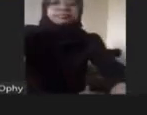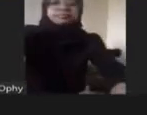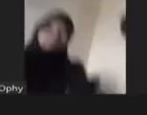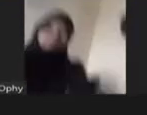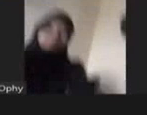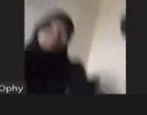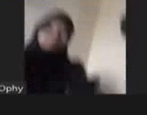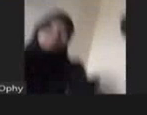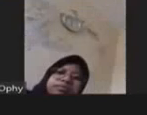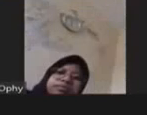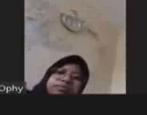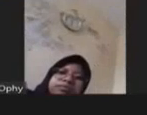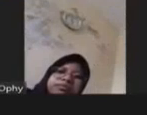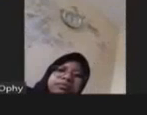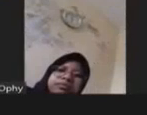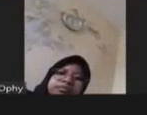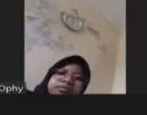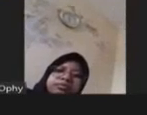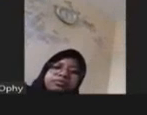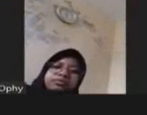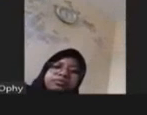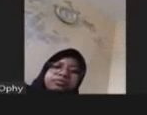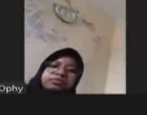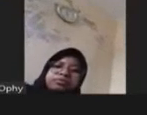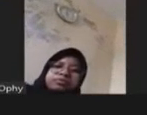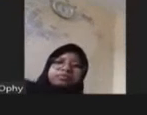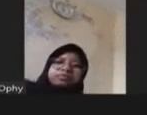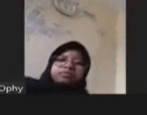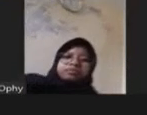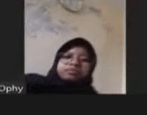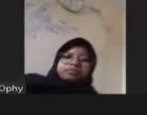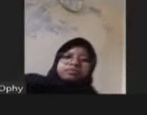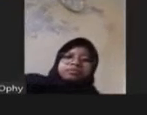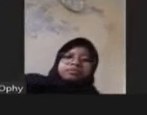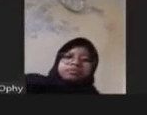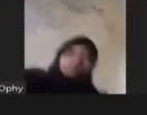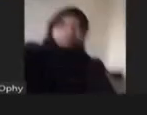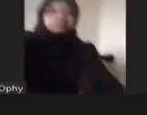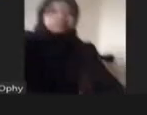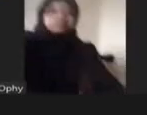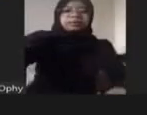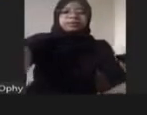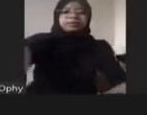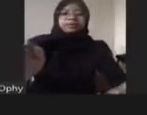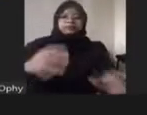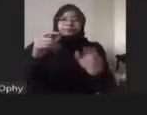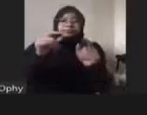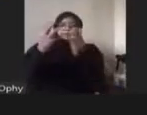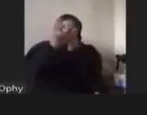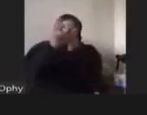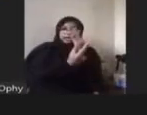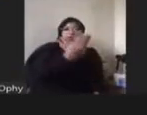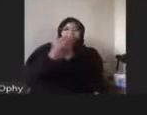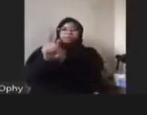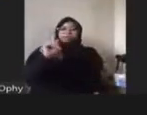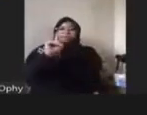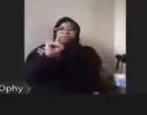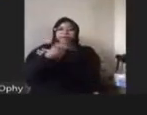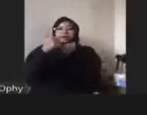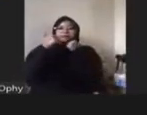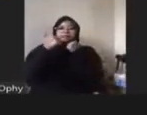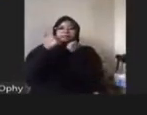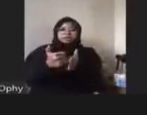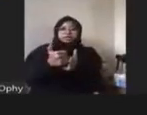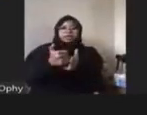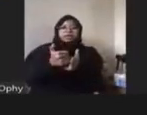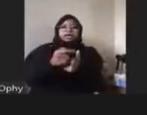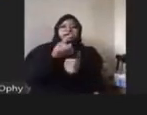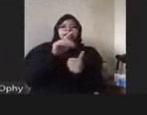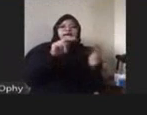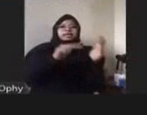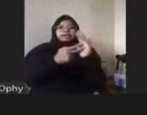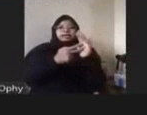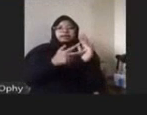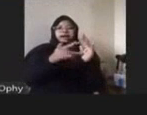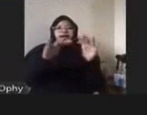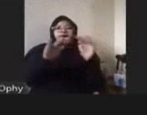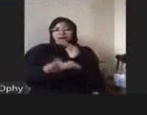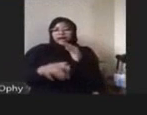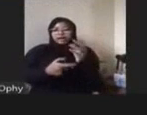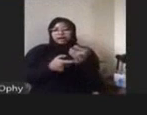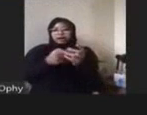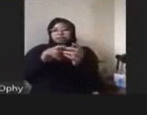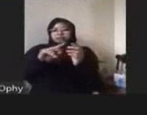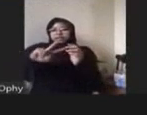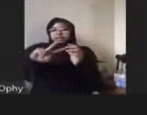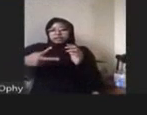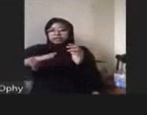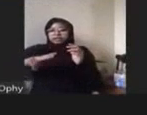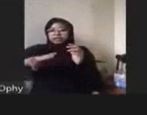itu maka dana desa kami usulkan untuk bisa dipergunakan sehingga anak-anak bisa bergantian belajar di balai desa dengan